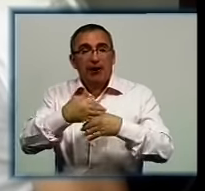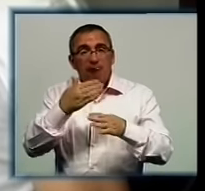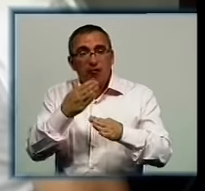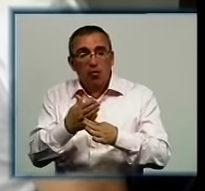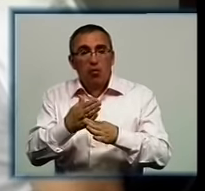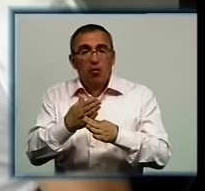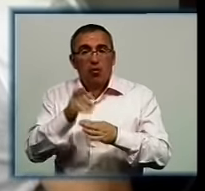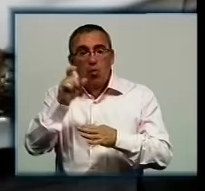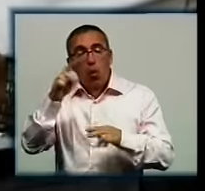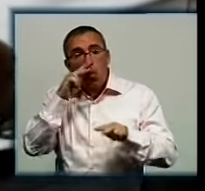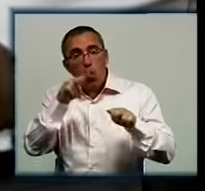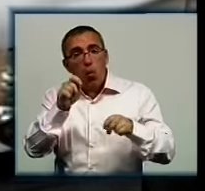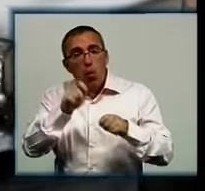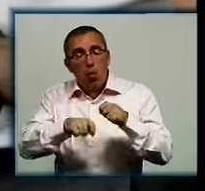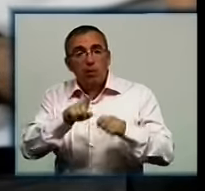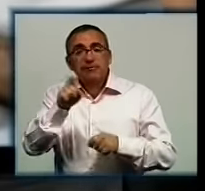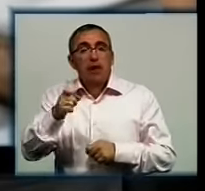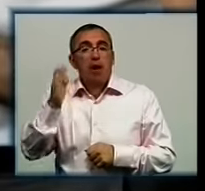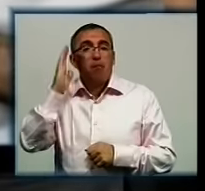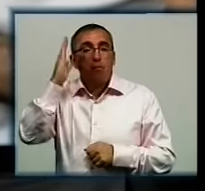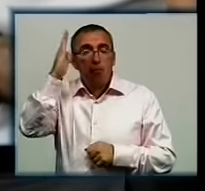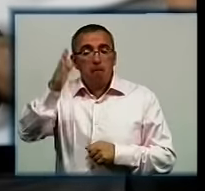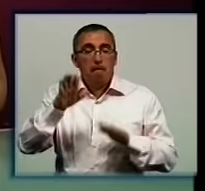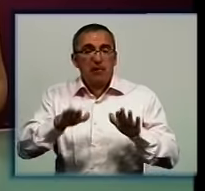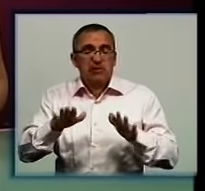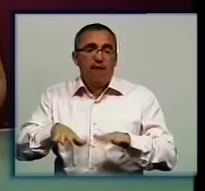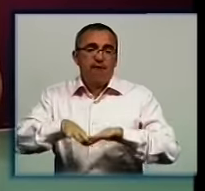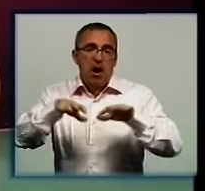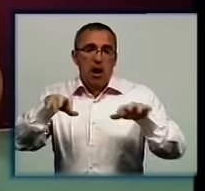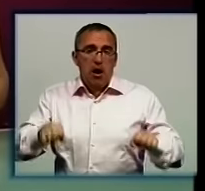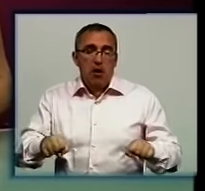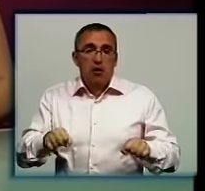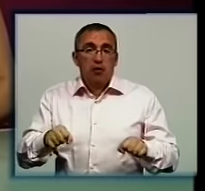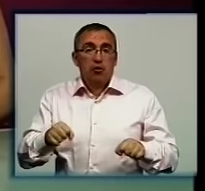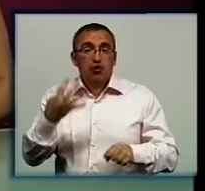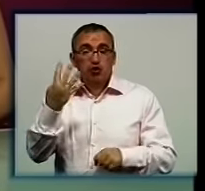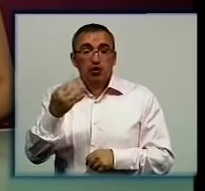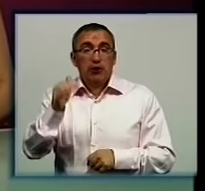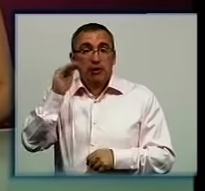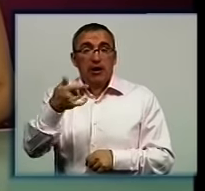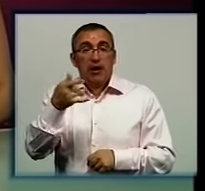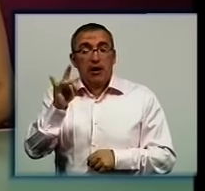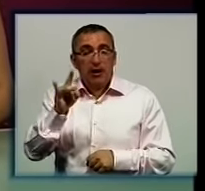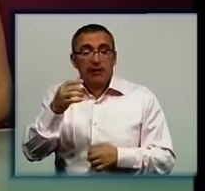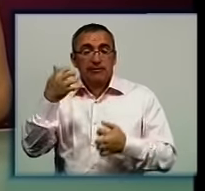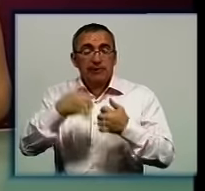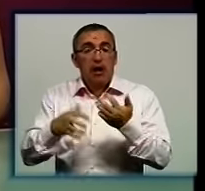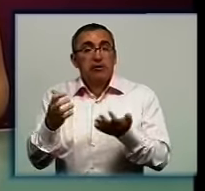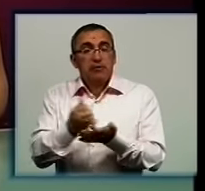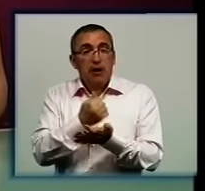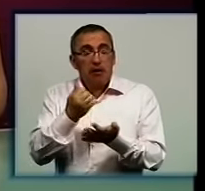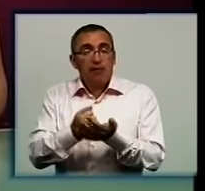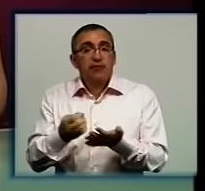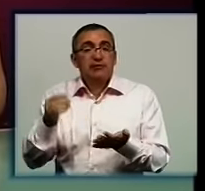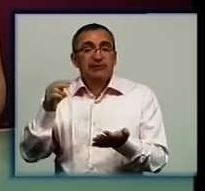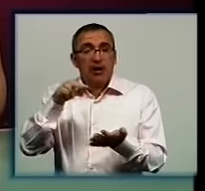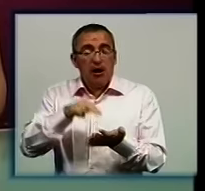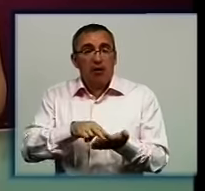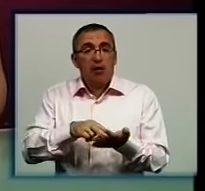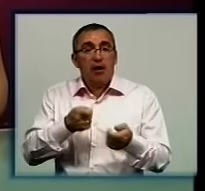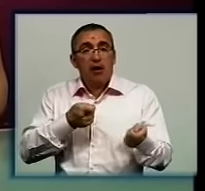громадського контролю за майбутньою місцевою владою. Не менше 4 тисяч гривень таку середню зарплату пообіцяли встановити своїм